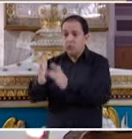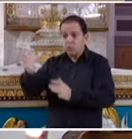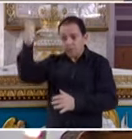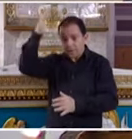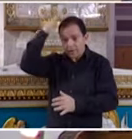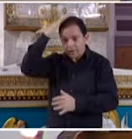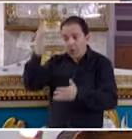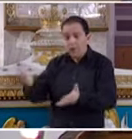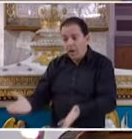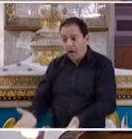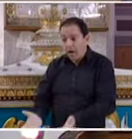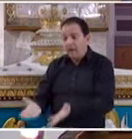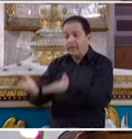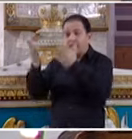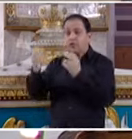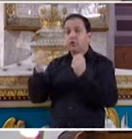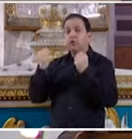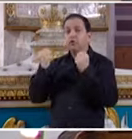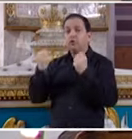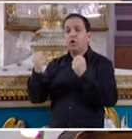τον ποιμένα των